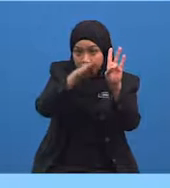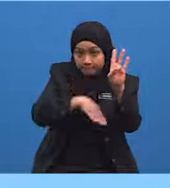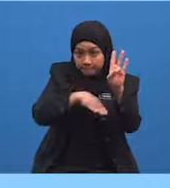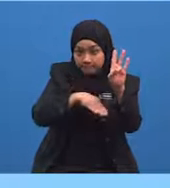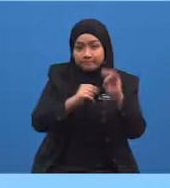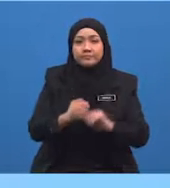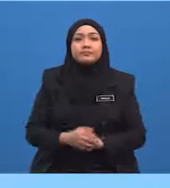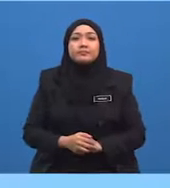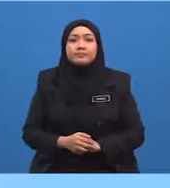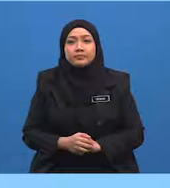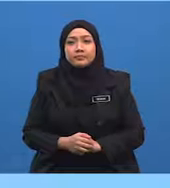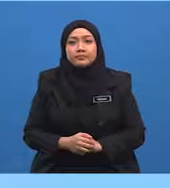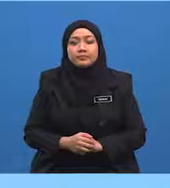7.